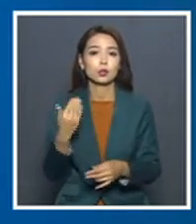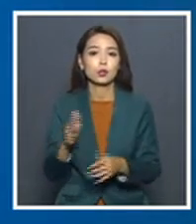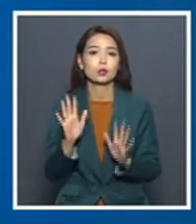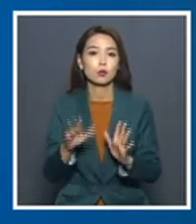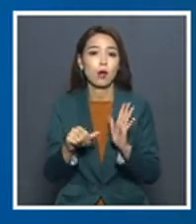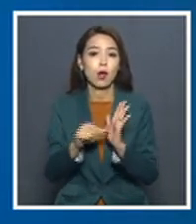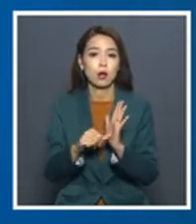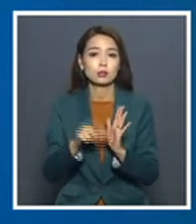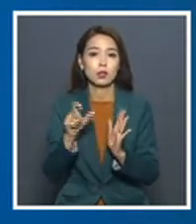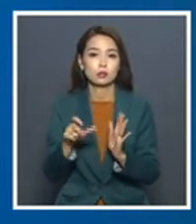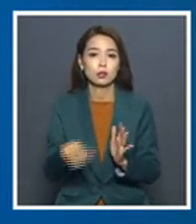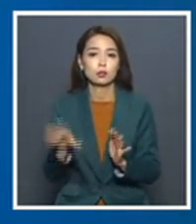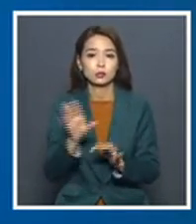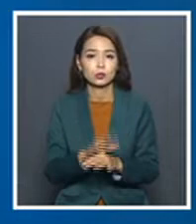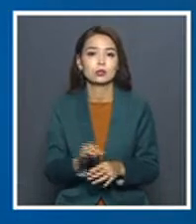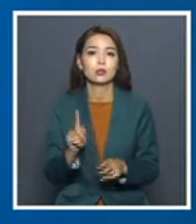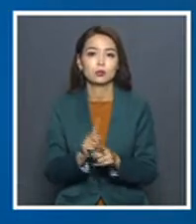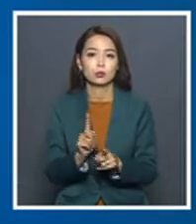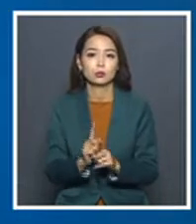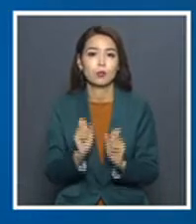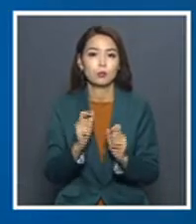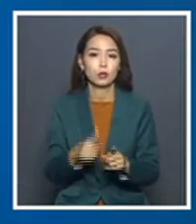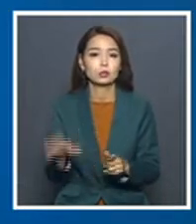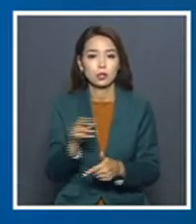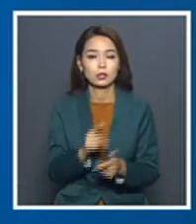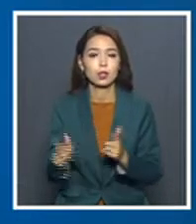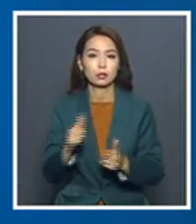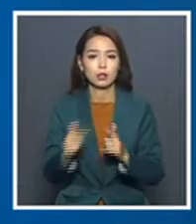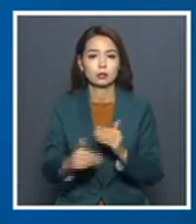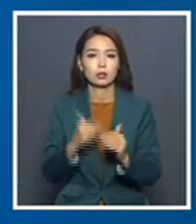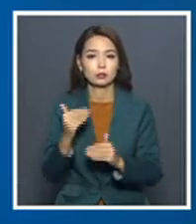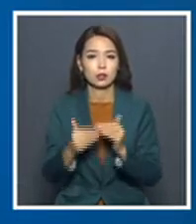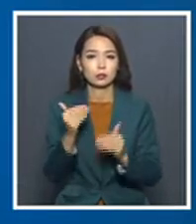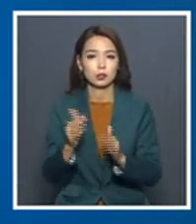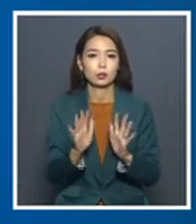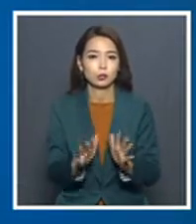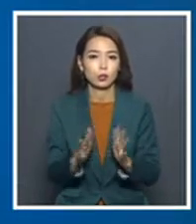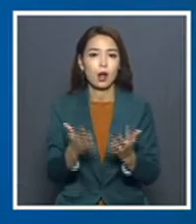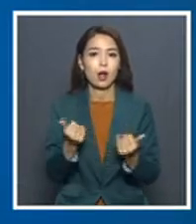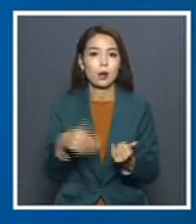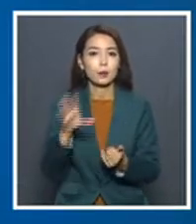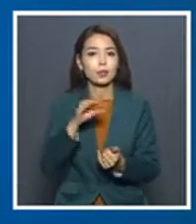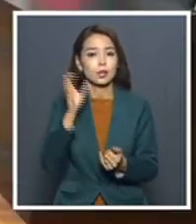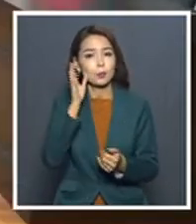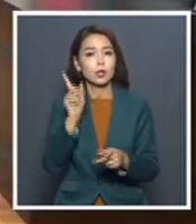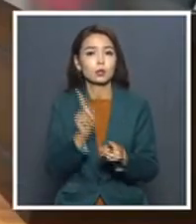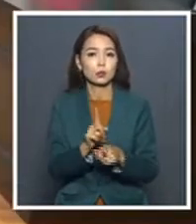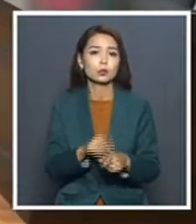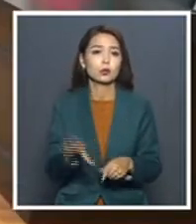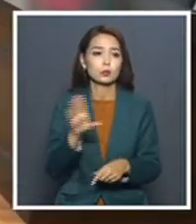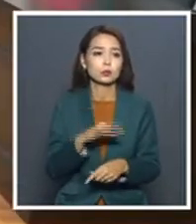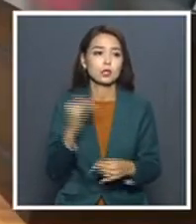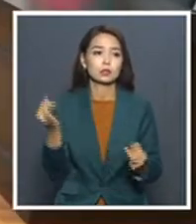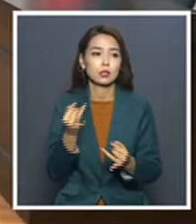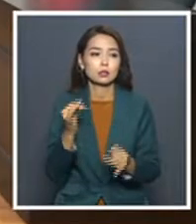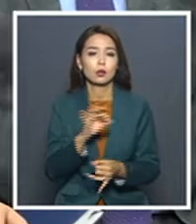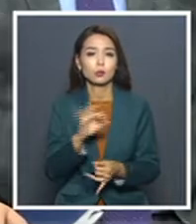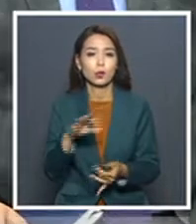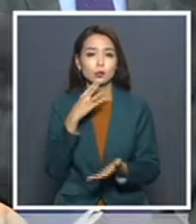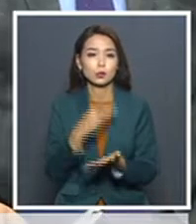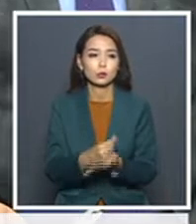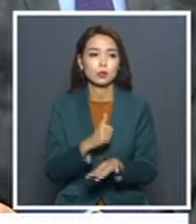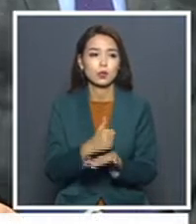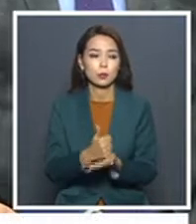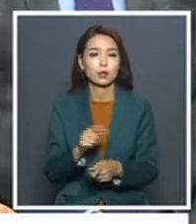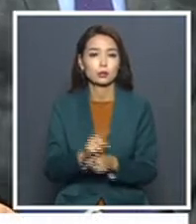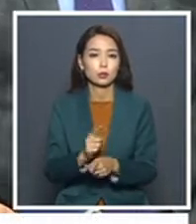6-ы ғана алғашқы кезеңнен сүрінбей өтіп, келесі сынақтарға дайындалуға кірісті. Білімді де білікті, озық ойлы, мақсаты биік